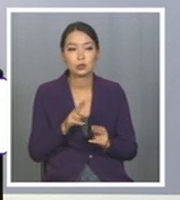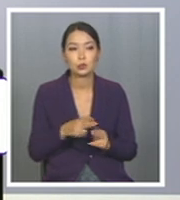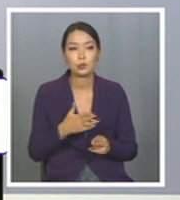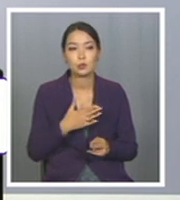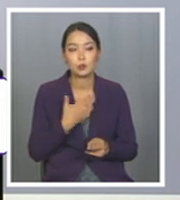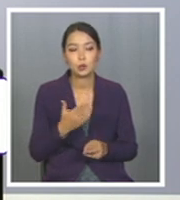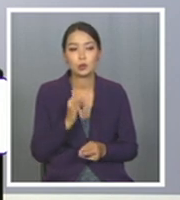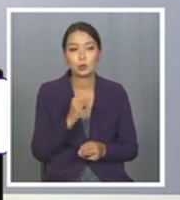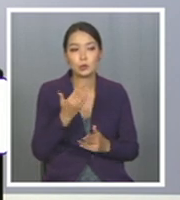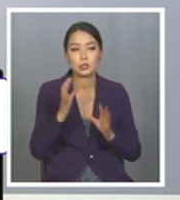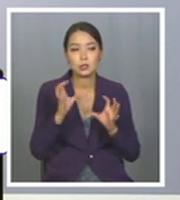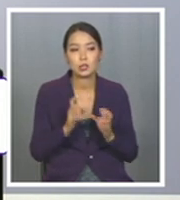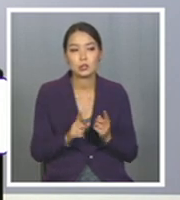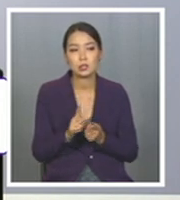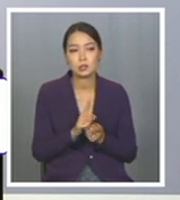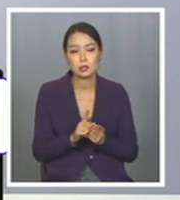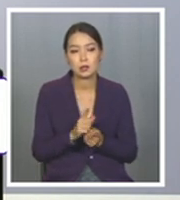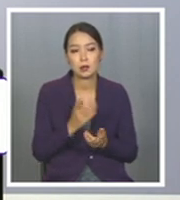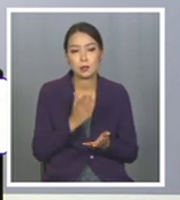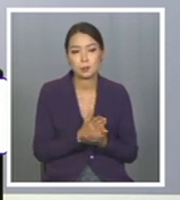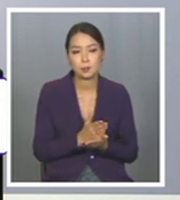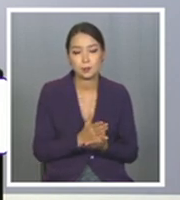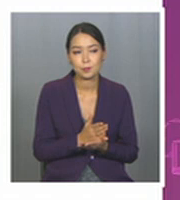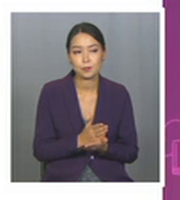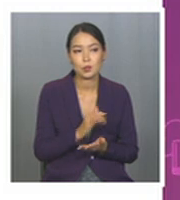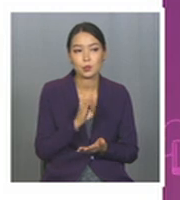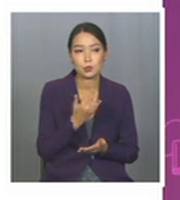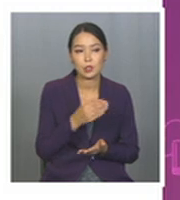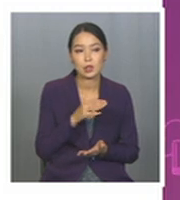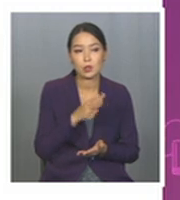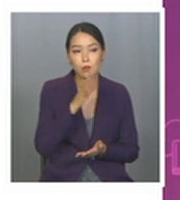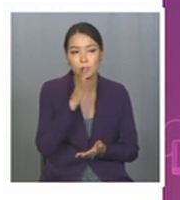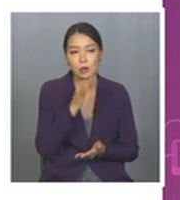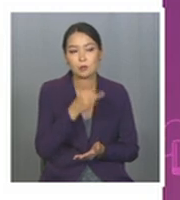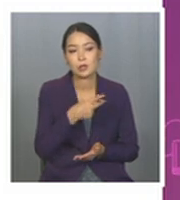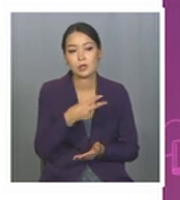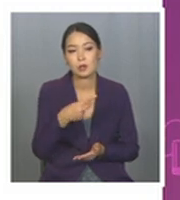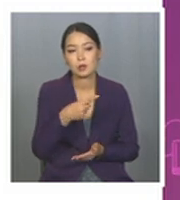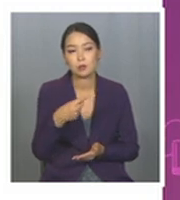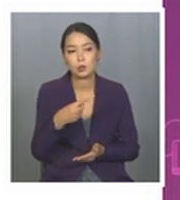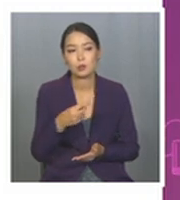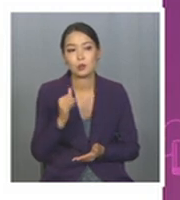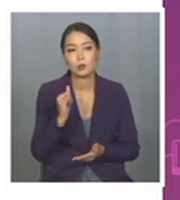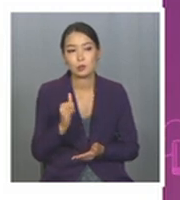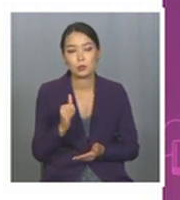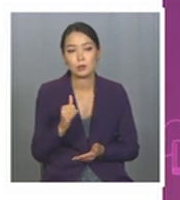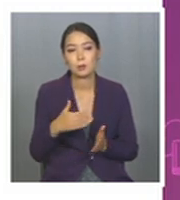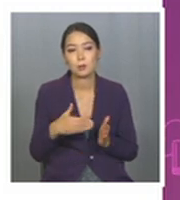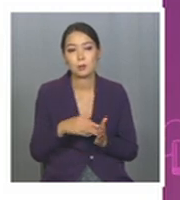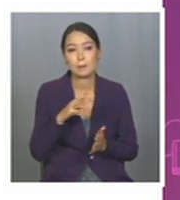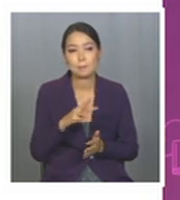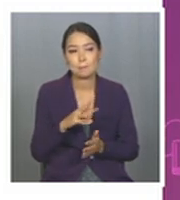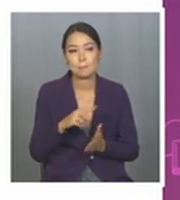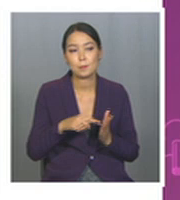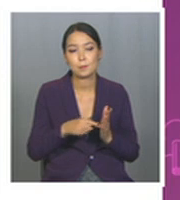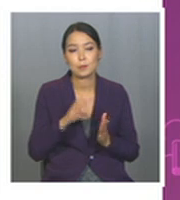өзгеру заңдылығы міне былай өзгеріп тұр. Сонда кернеудің уақытқа тәуелділігі тең болады минус U максимум мәні көбейтілген